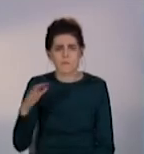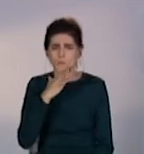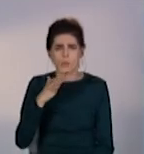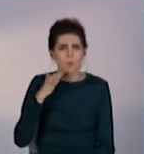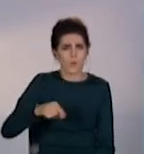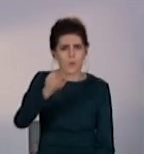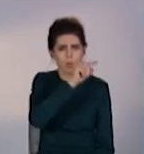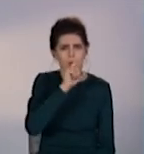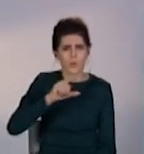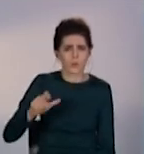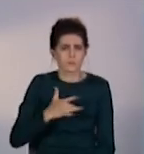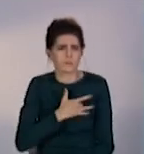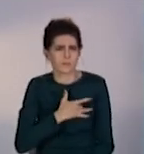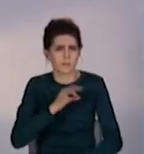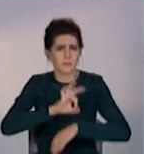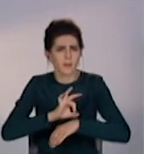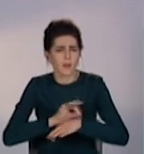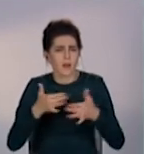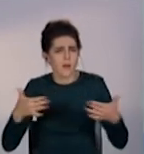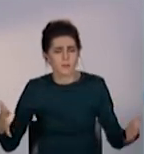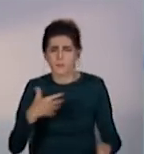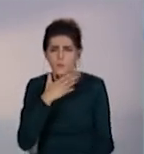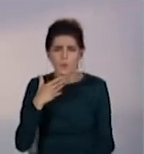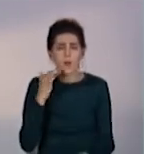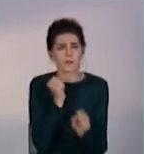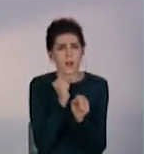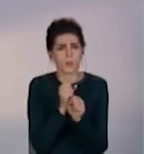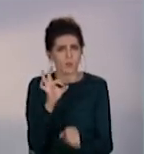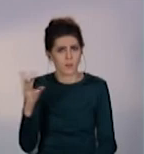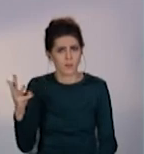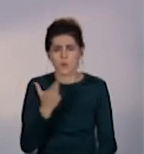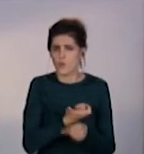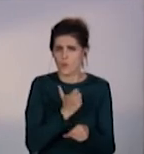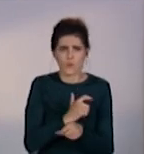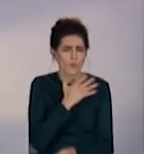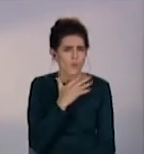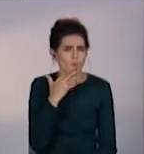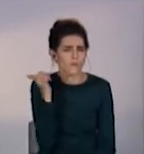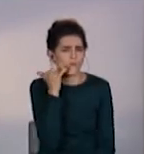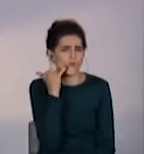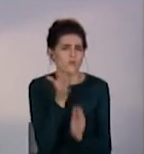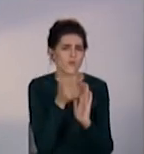здоров'я мирного населення. Тож роботи на станції швидкої багато.